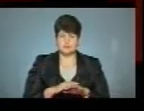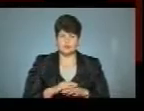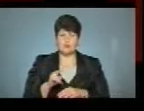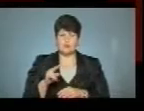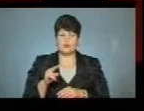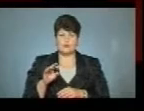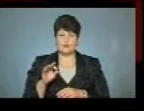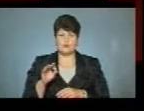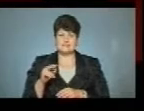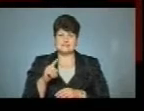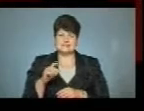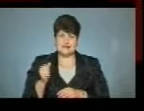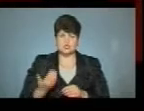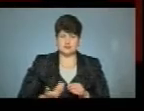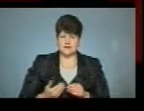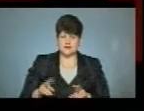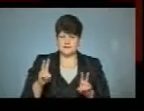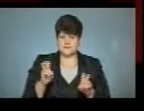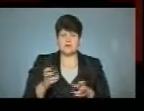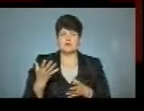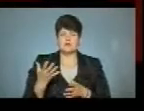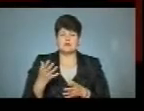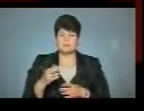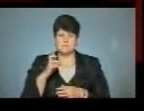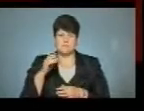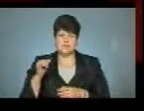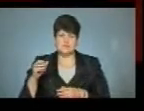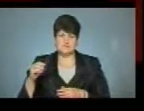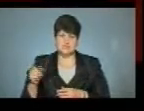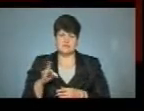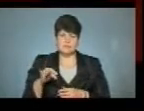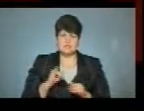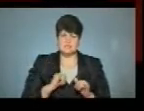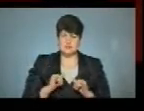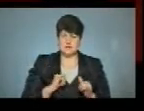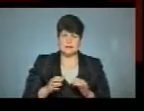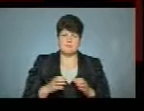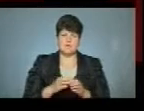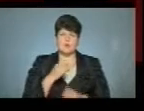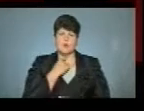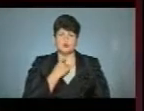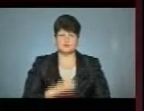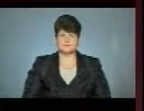платформа «За життя», Всеукраїнське об'єднання «Батьківщина», Європейська солідарність і партія «Голос».